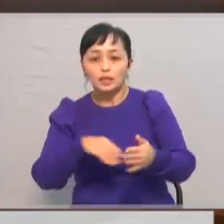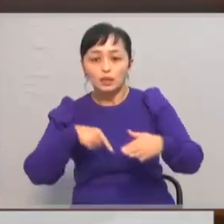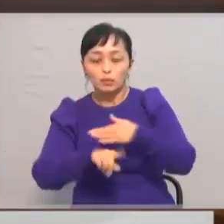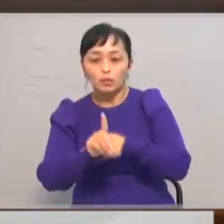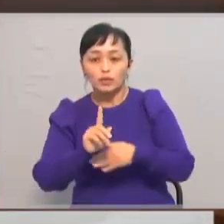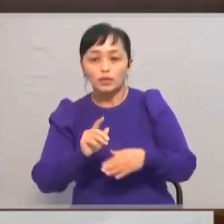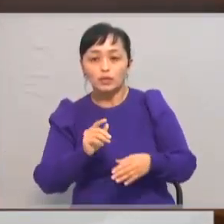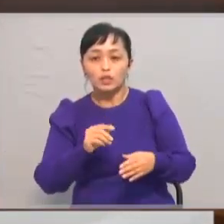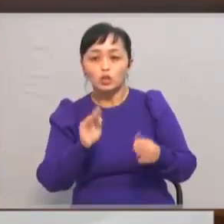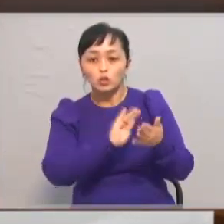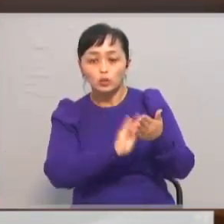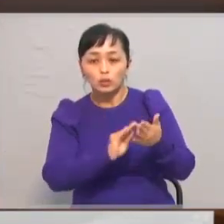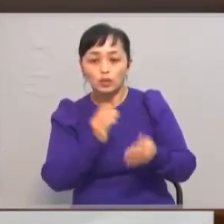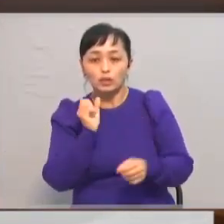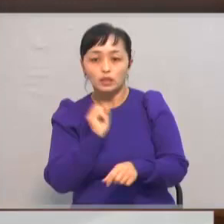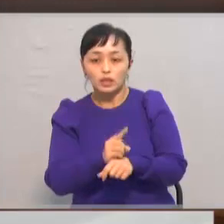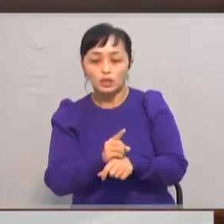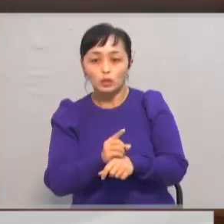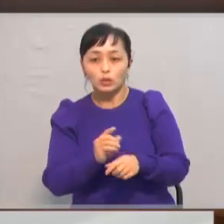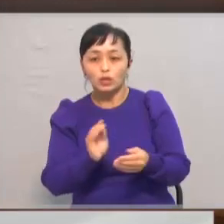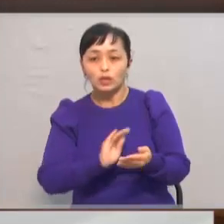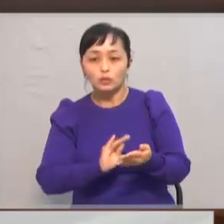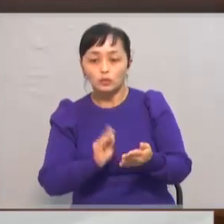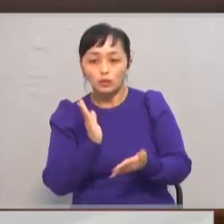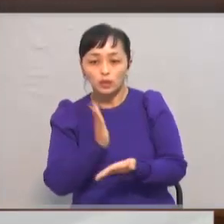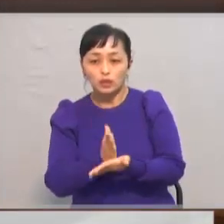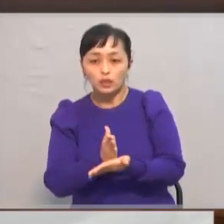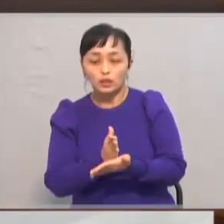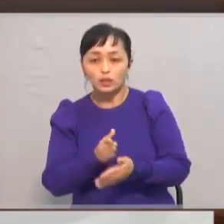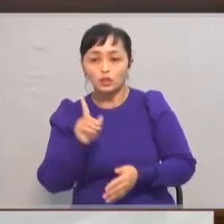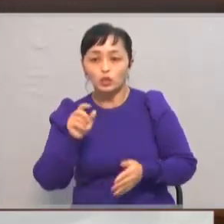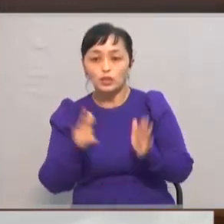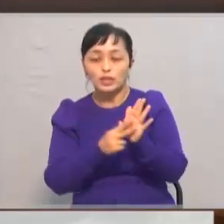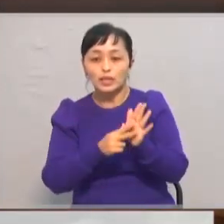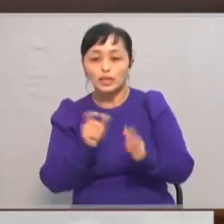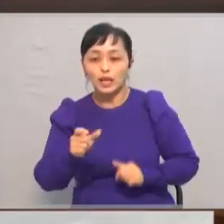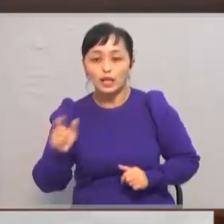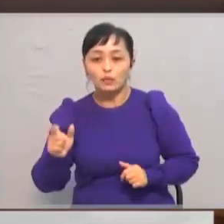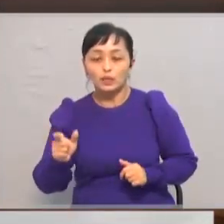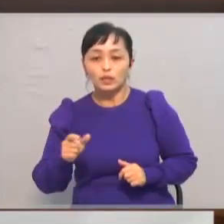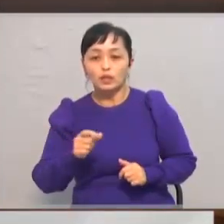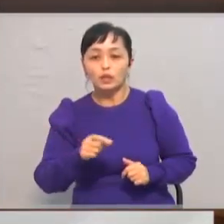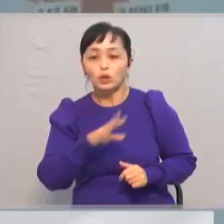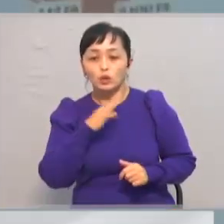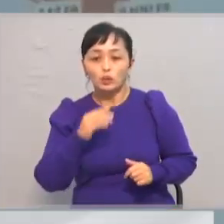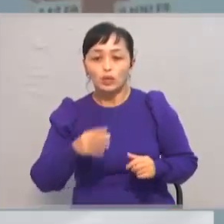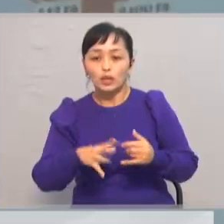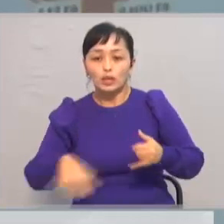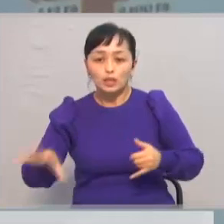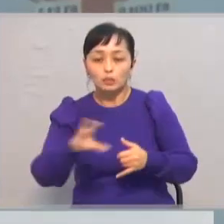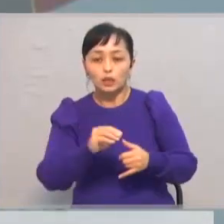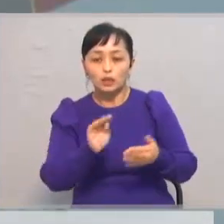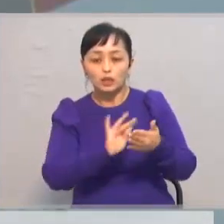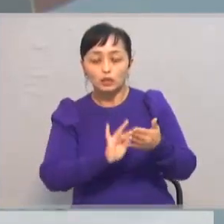туралы тапсырма берілді. Шымкент қаласының құрамына жалпы саны 108 мың адамды құрайтын 39 елді мекен енгізілген. Бас